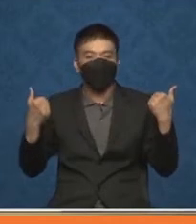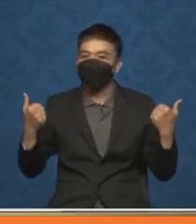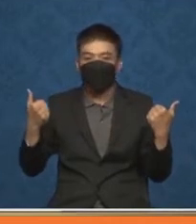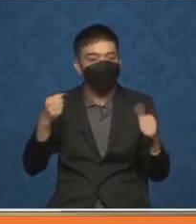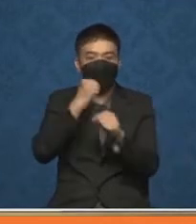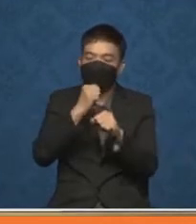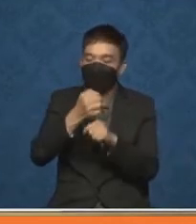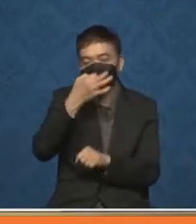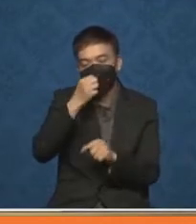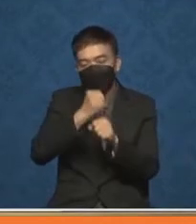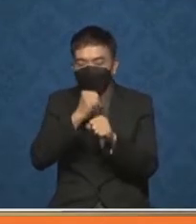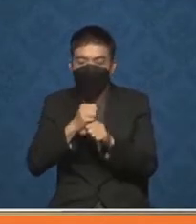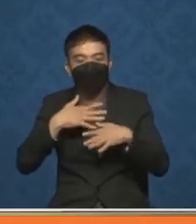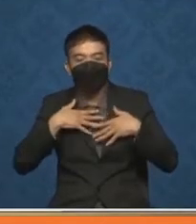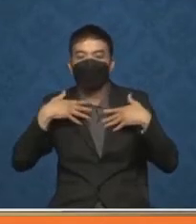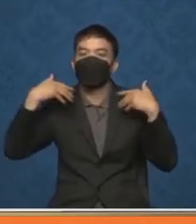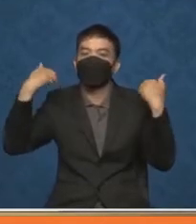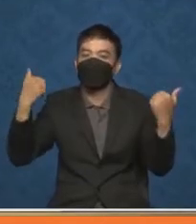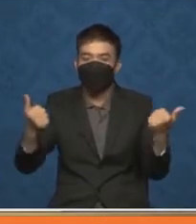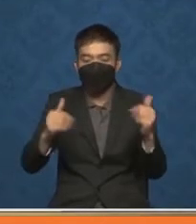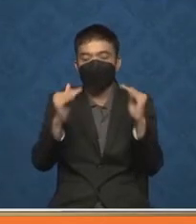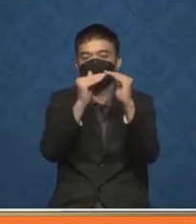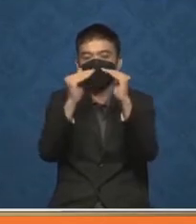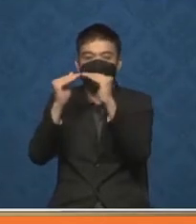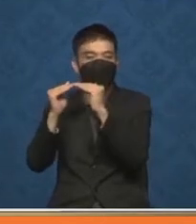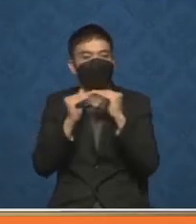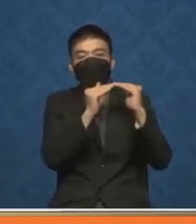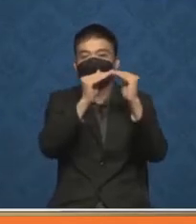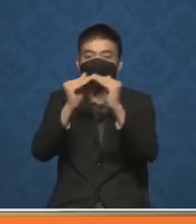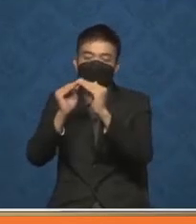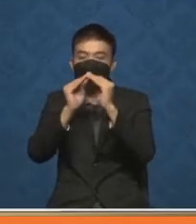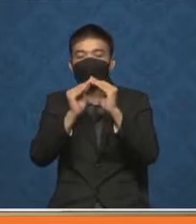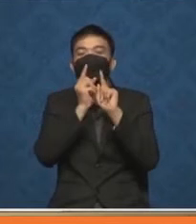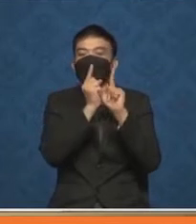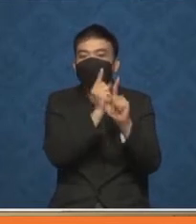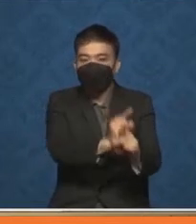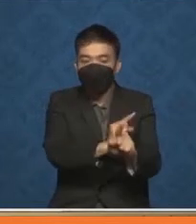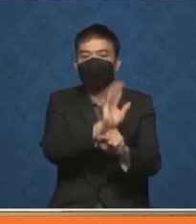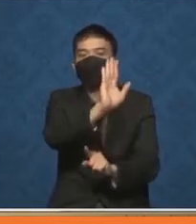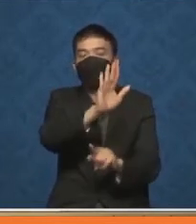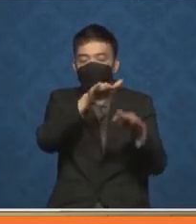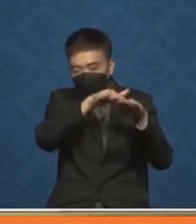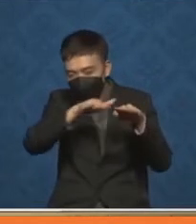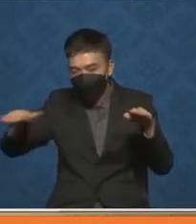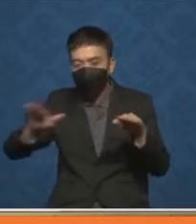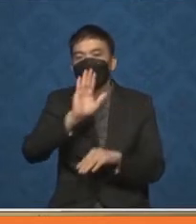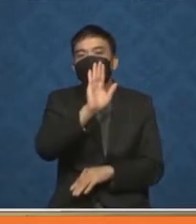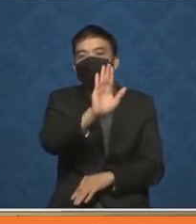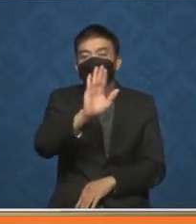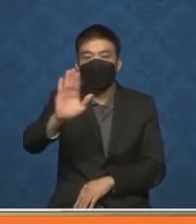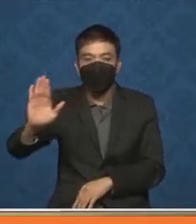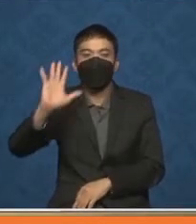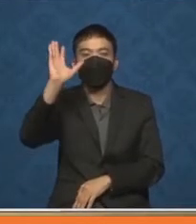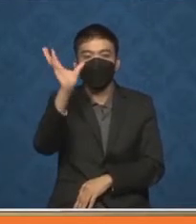สุขทำมาหากินกันปกติสุขมีสิทธิเสรีภาพได้ตามมาตรฐานทั่วไปของระบ